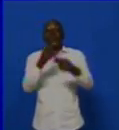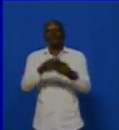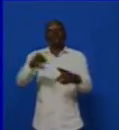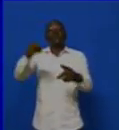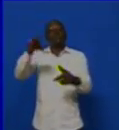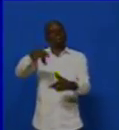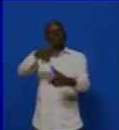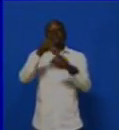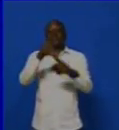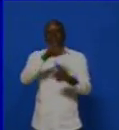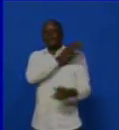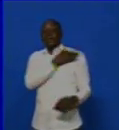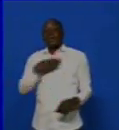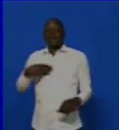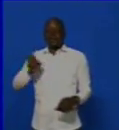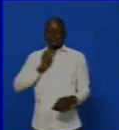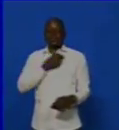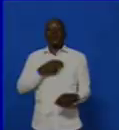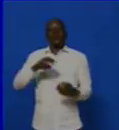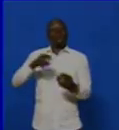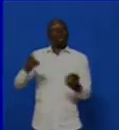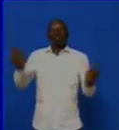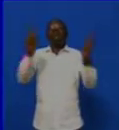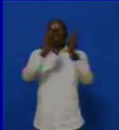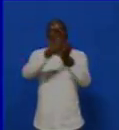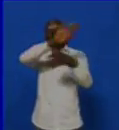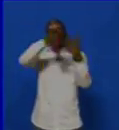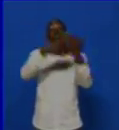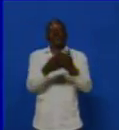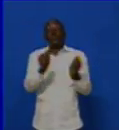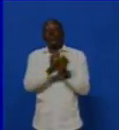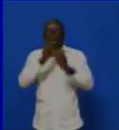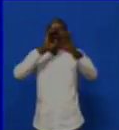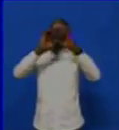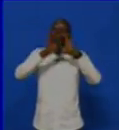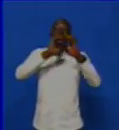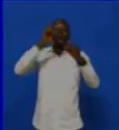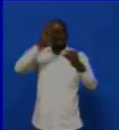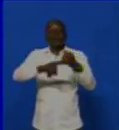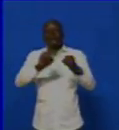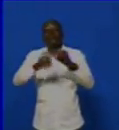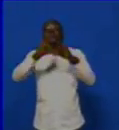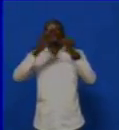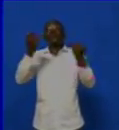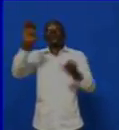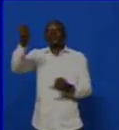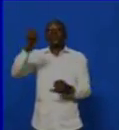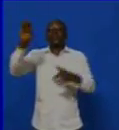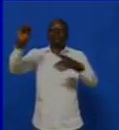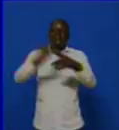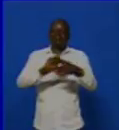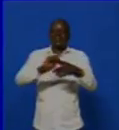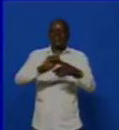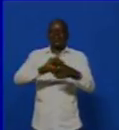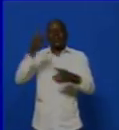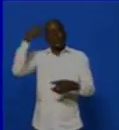Et nous avons réuni l'ensemble des prescripteurs pour leur communiquer les dernières actualités sur les traitements pour qu'en